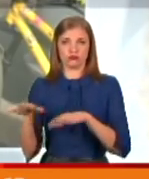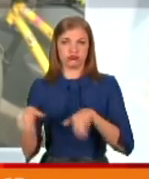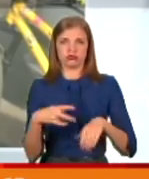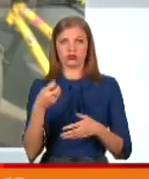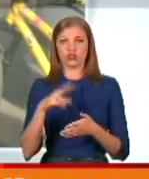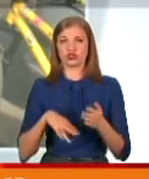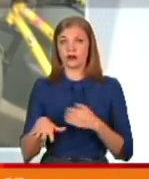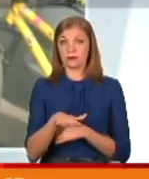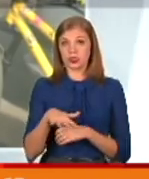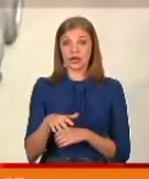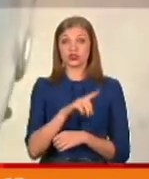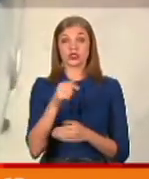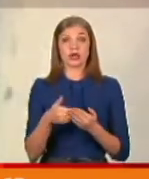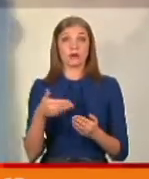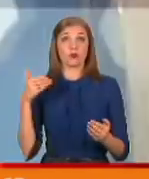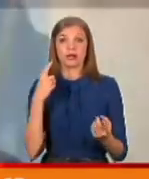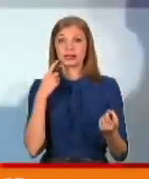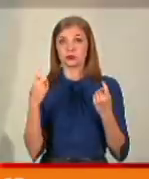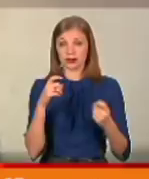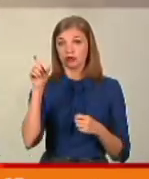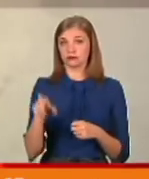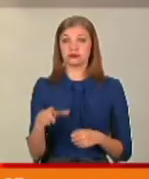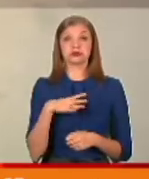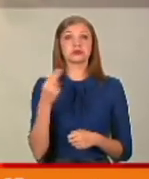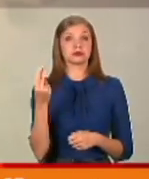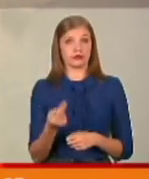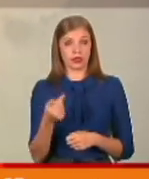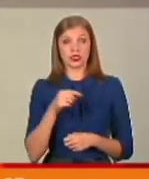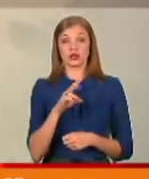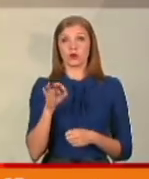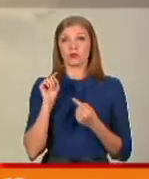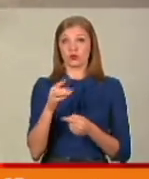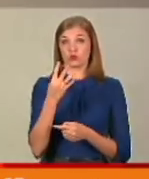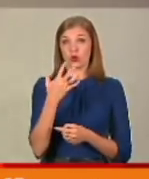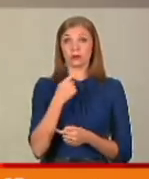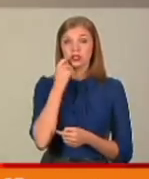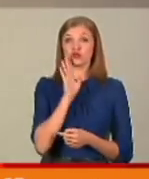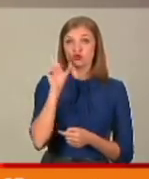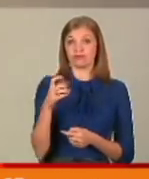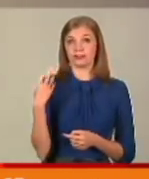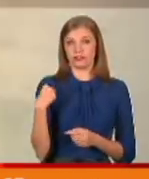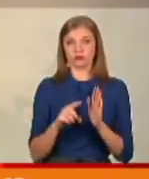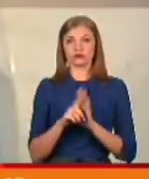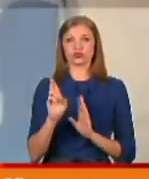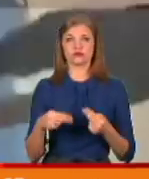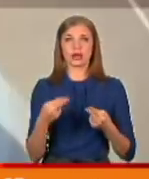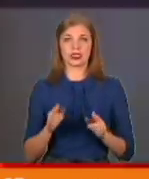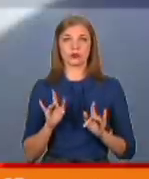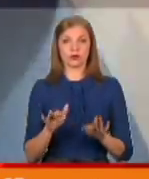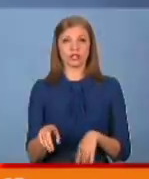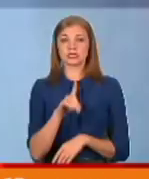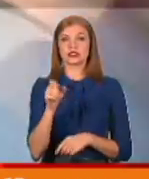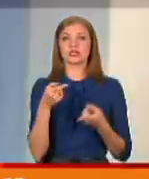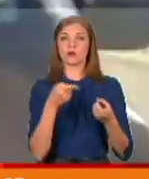забрали на штрафмайданчик. За попередніми даними, вона була твереза. Проти 45-річної львів'янки порушили карне провадження